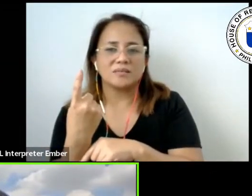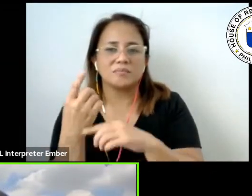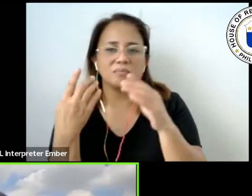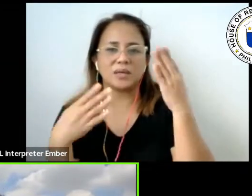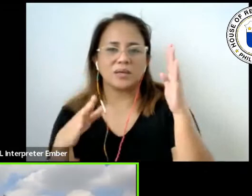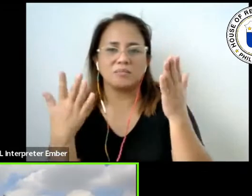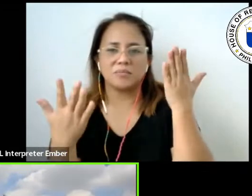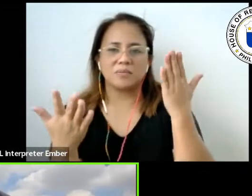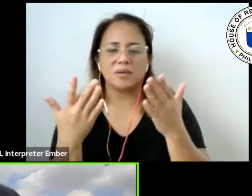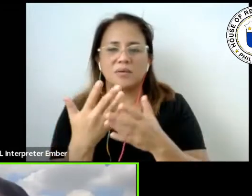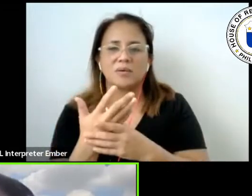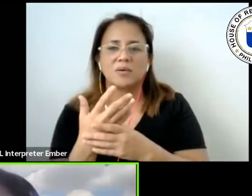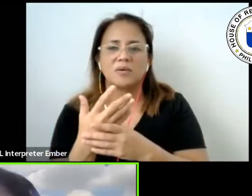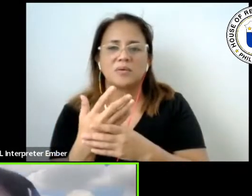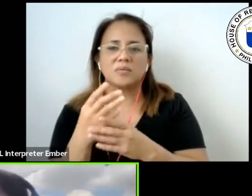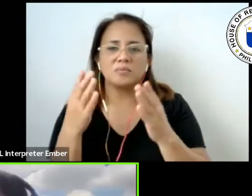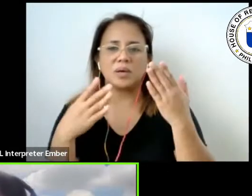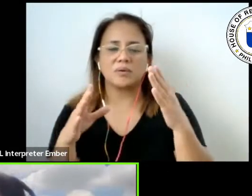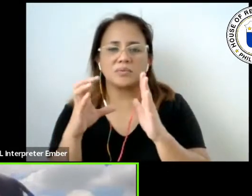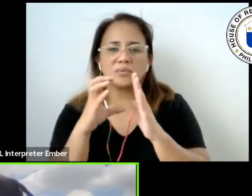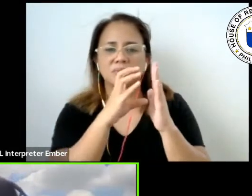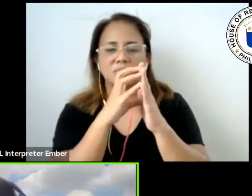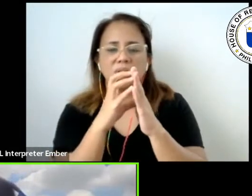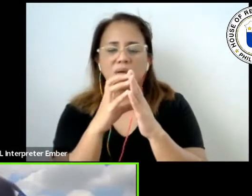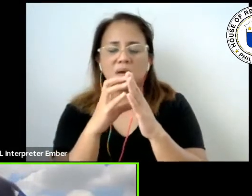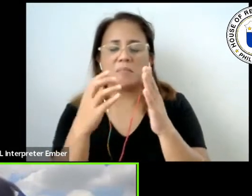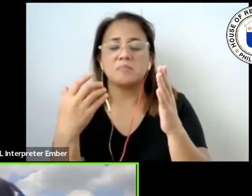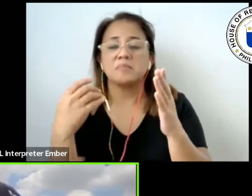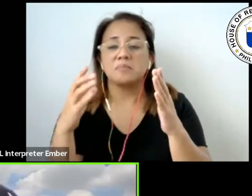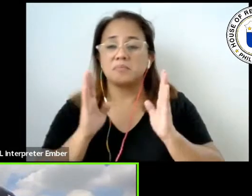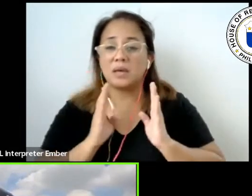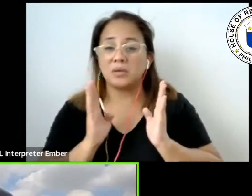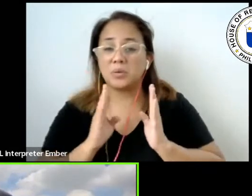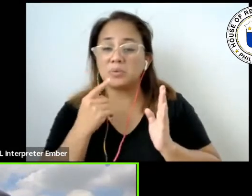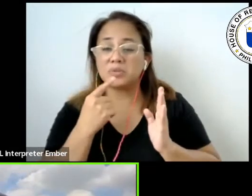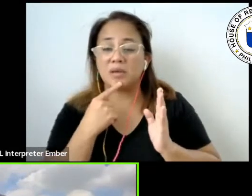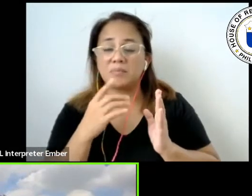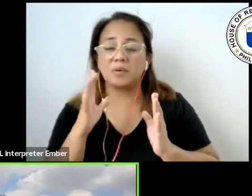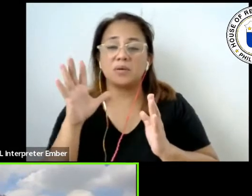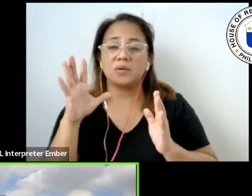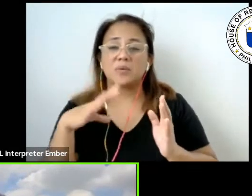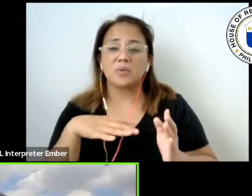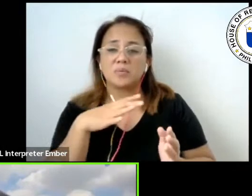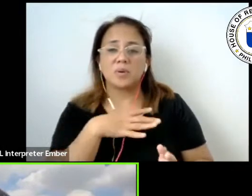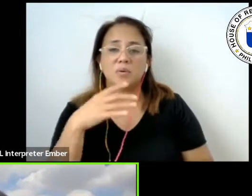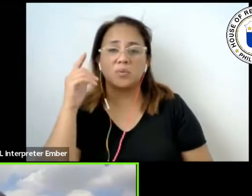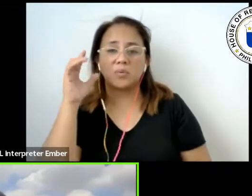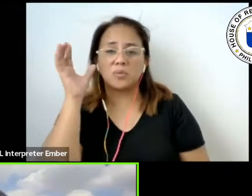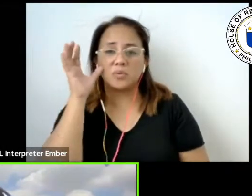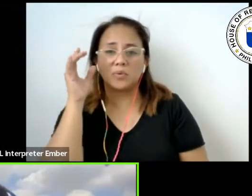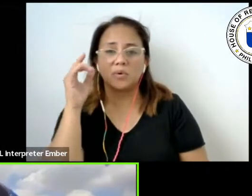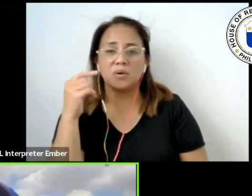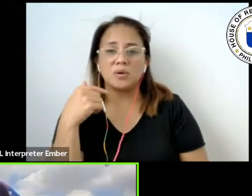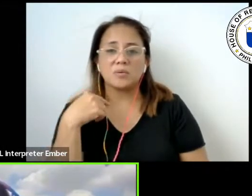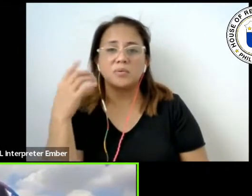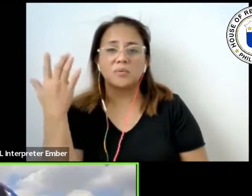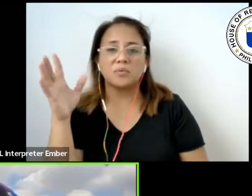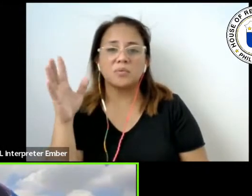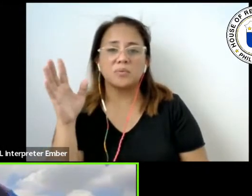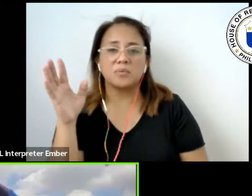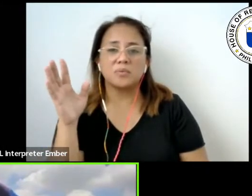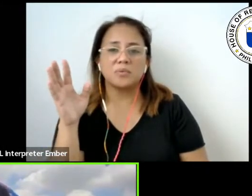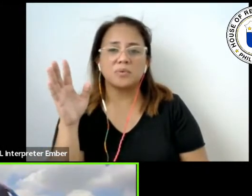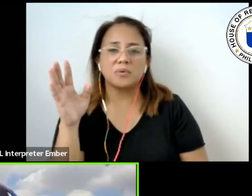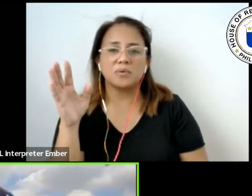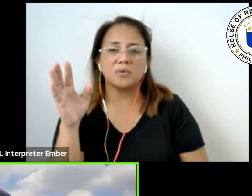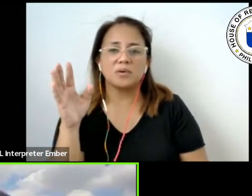Benguet siguro, sa Baguio City na sinasabi ni Congressman Go, maybe may mga nag-aral din ako sa ano